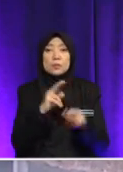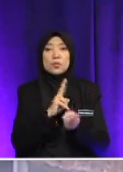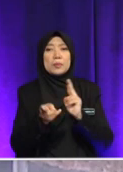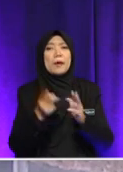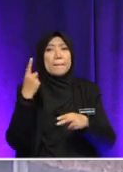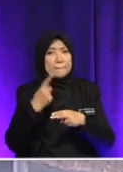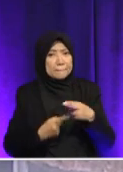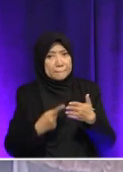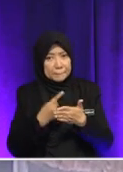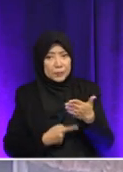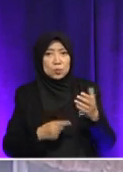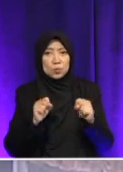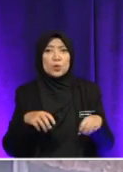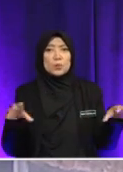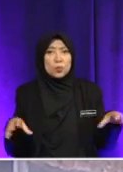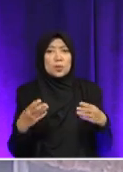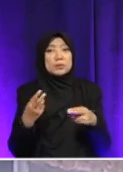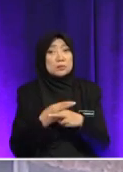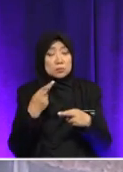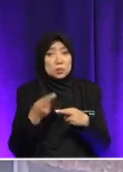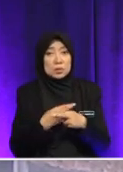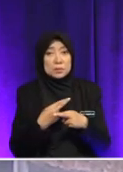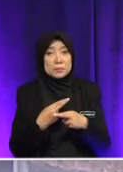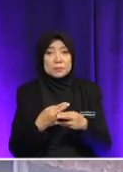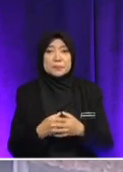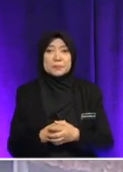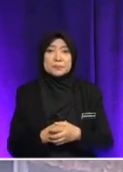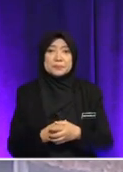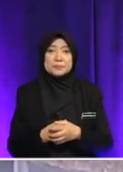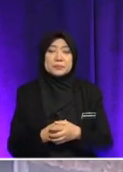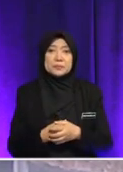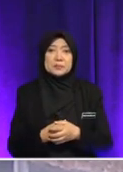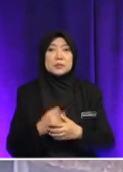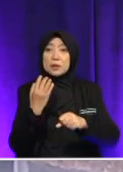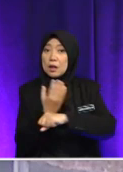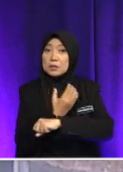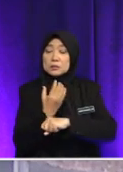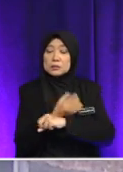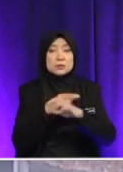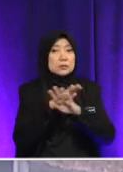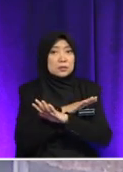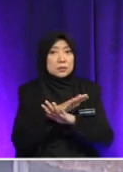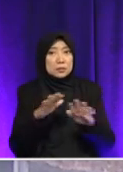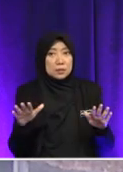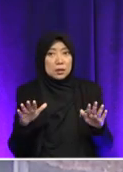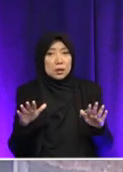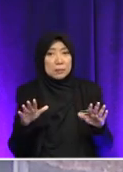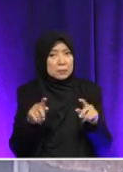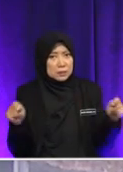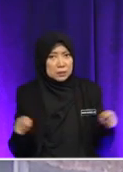kesimpulannya boleh kita buat kesimpulannya kalau miracatel tidak tidak balas terhadap